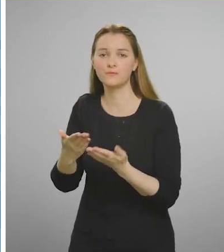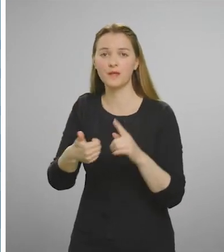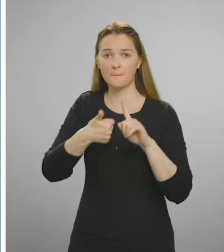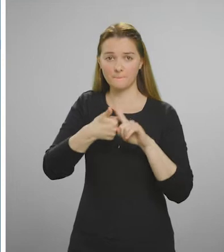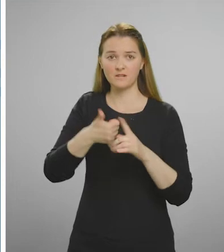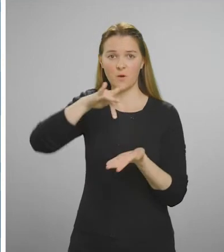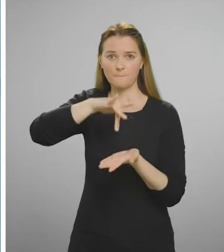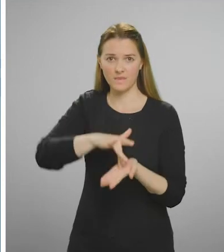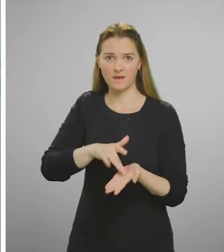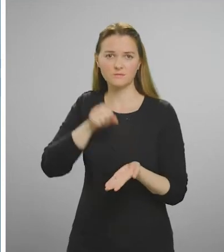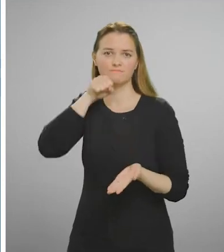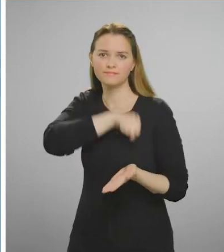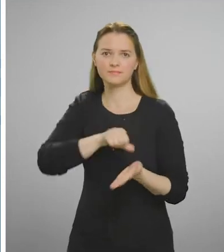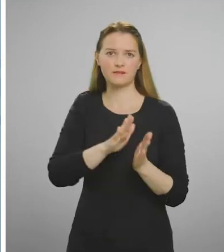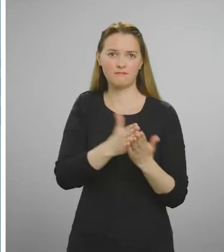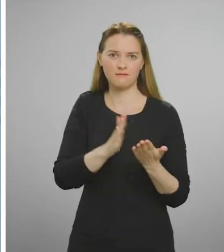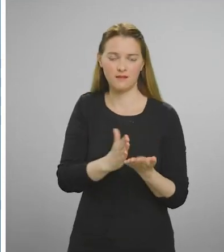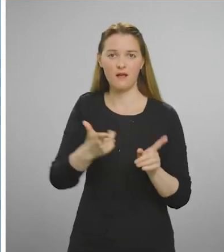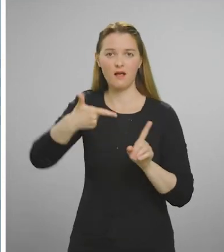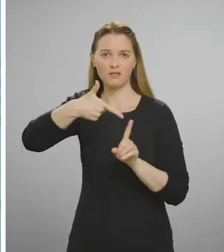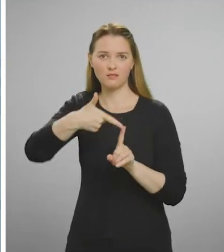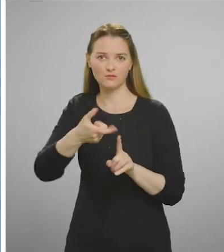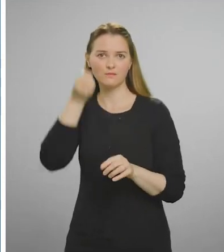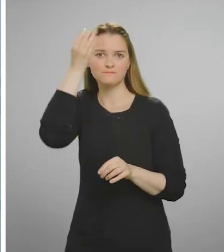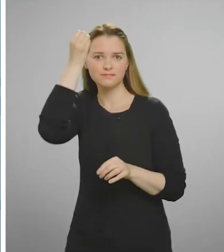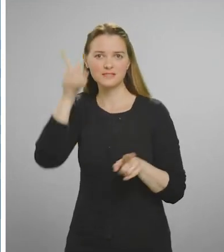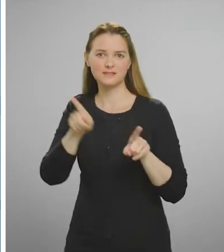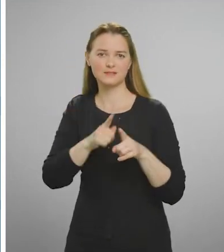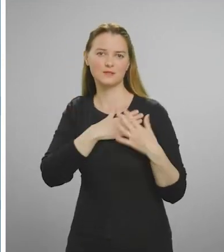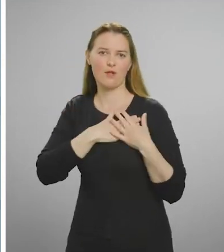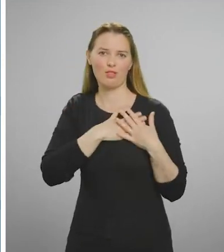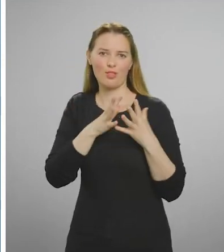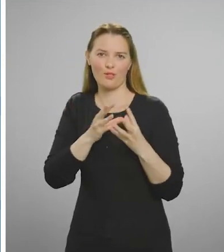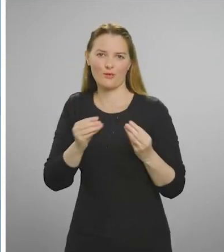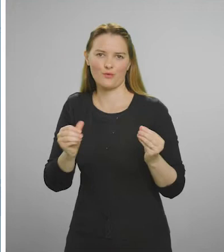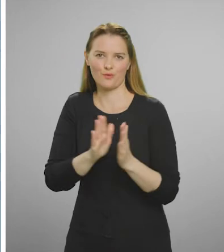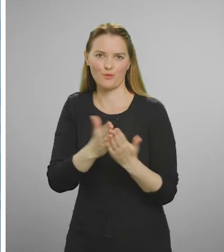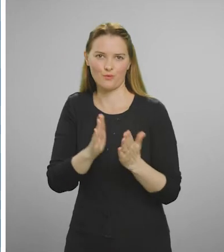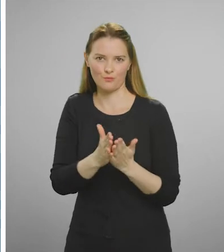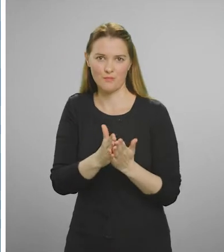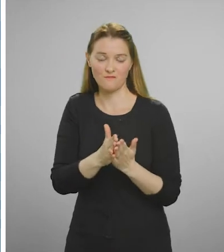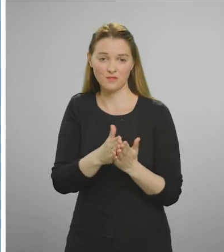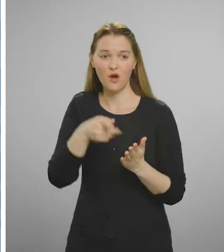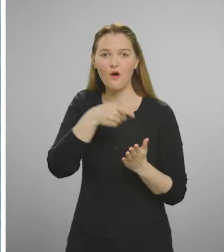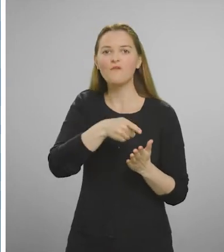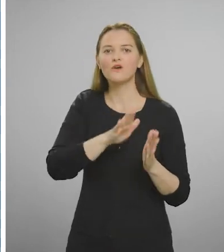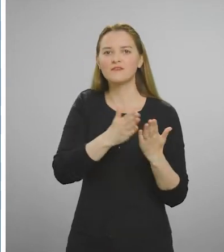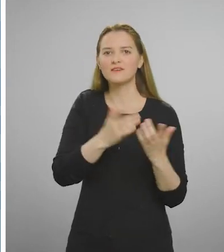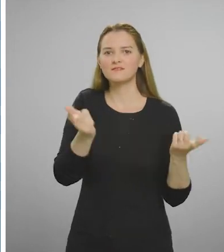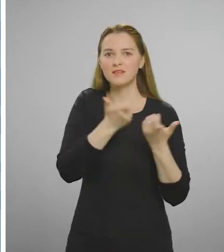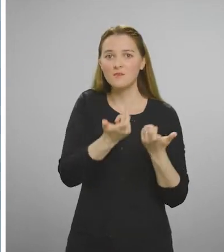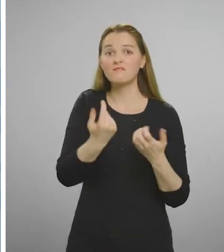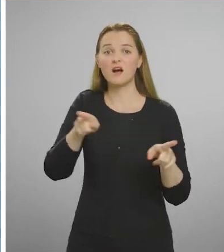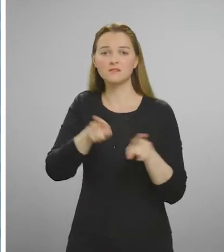mjestu navode se kriminalistički romani. Slijede ih SF fantasy i ljubavni romani. Osim beletristike, bili su